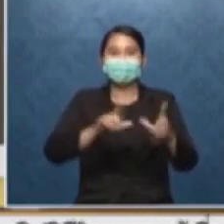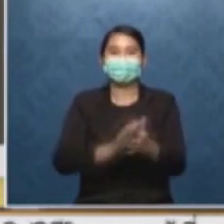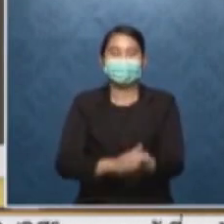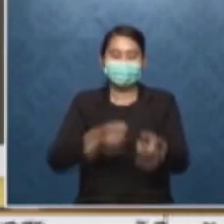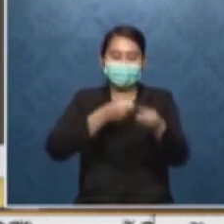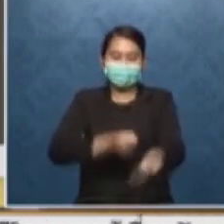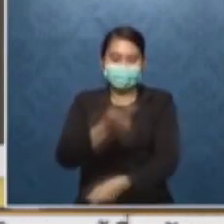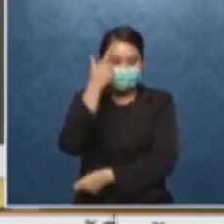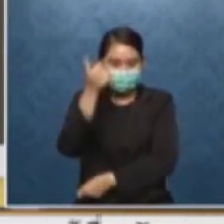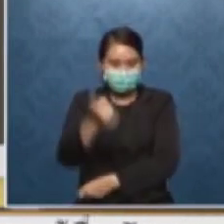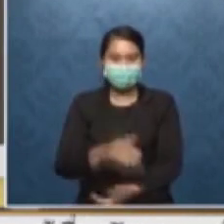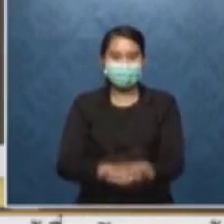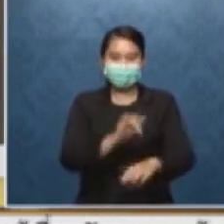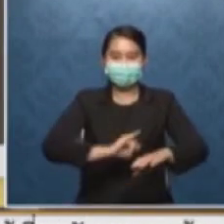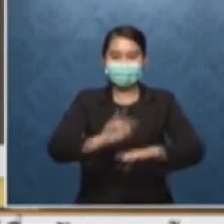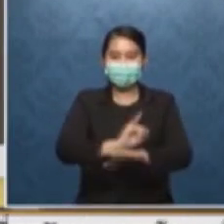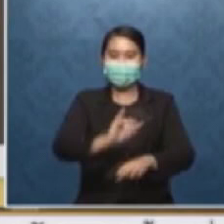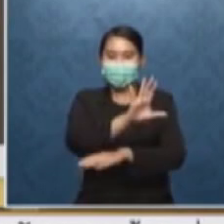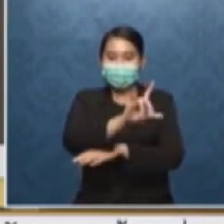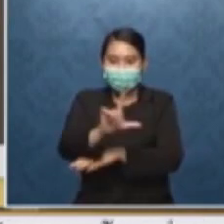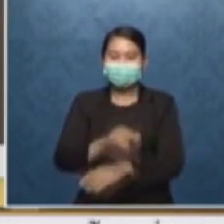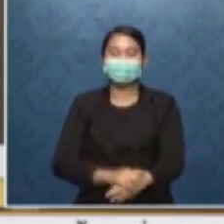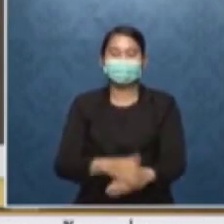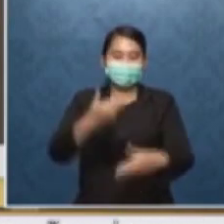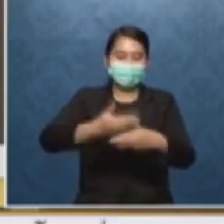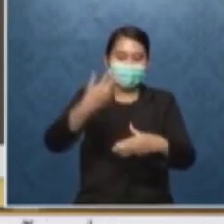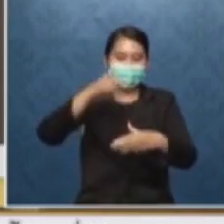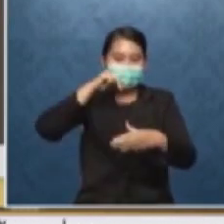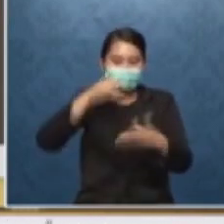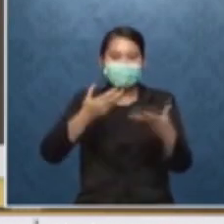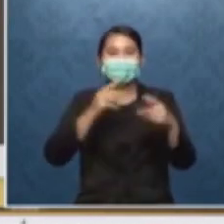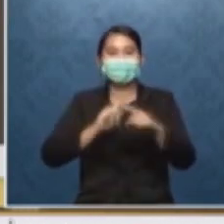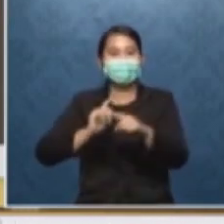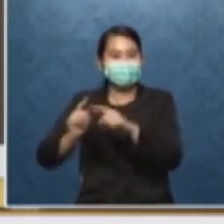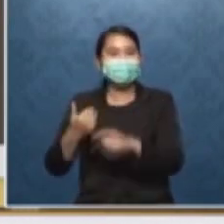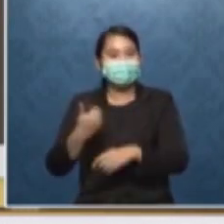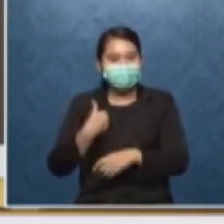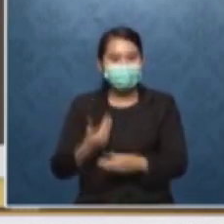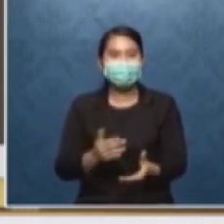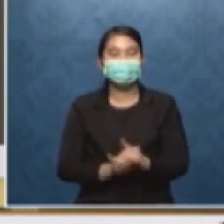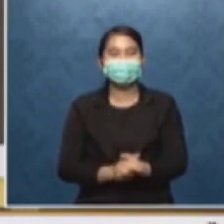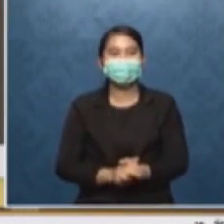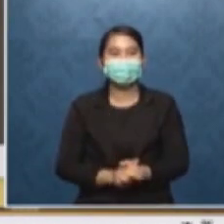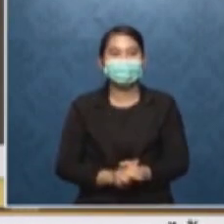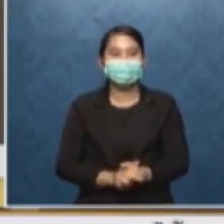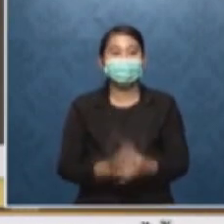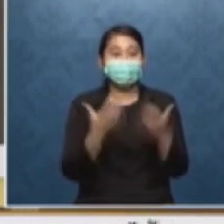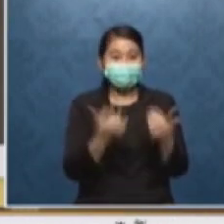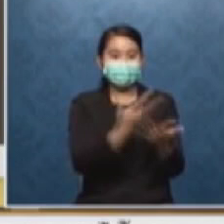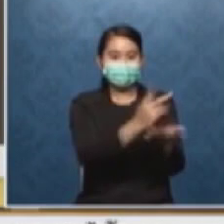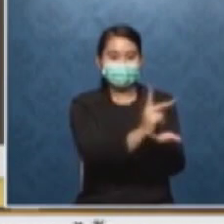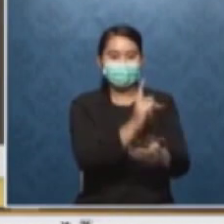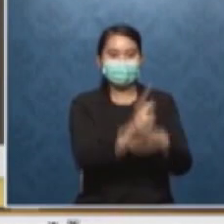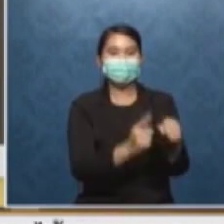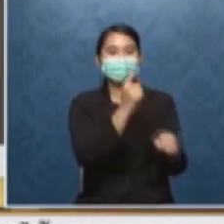สมัยเพิ่มขึ้น 5ล้านไร่มีพื้นที่เก็บน้ำ7900ล้านลูกบาศก์เมตรนี่กู้มาปีนึง